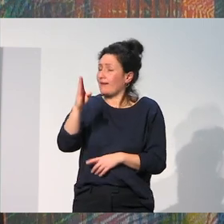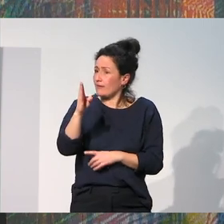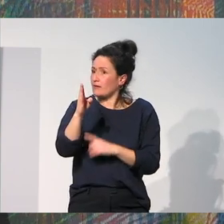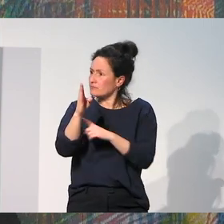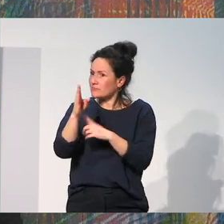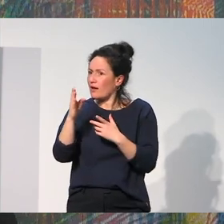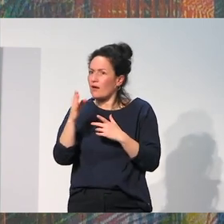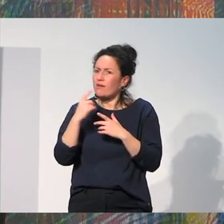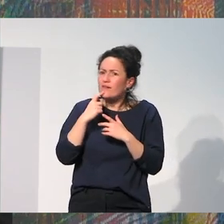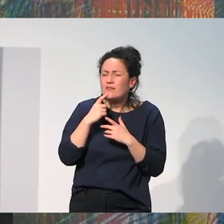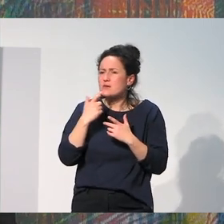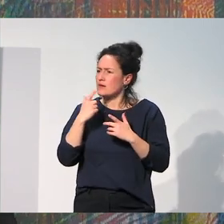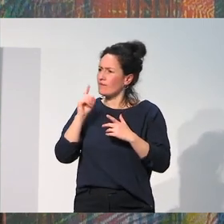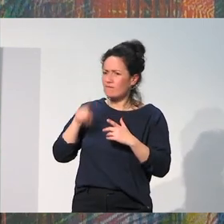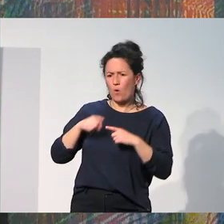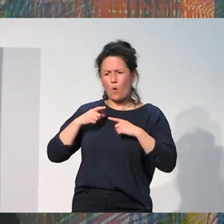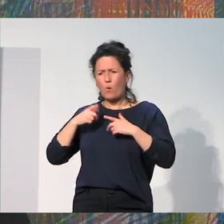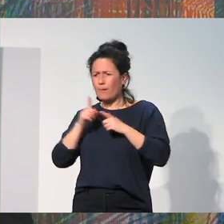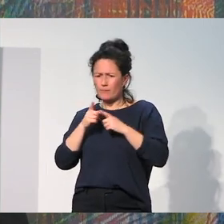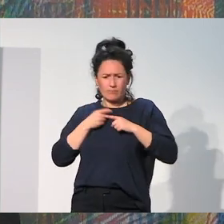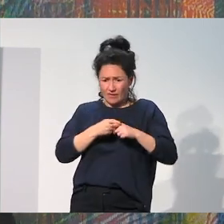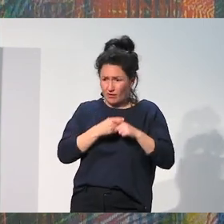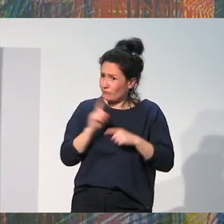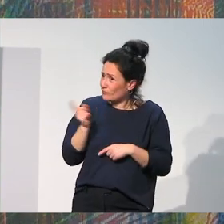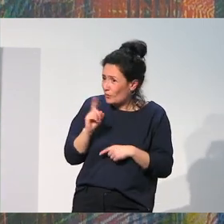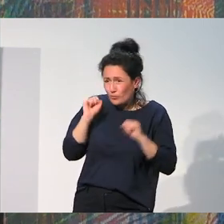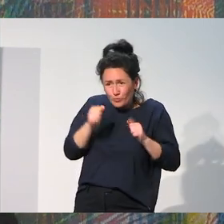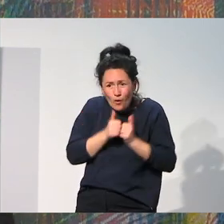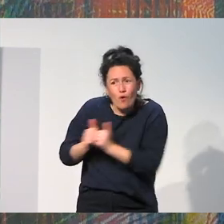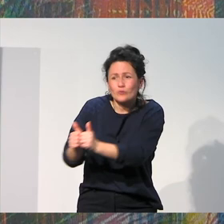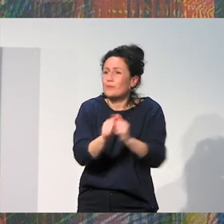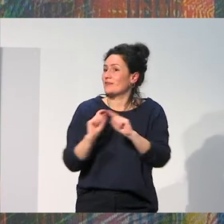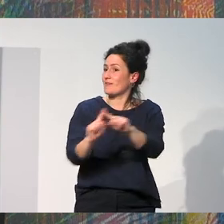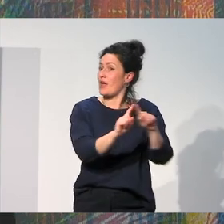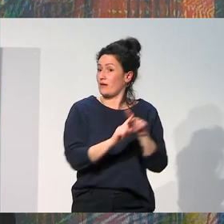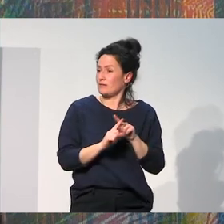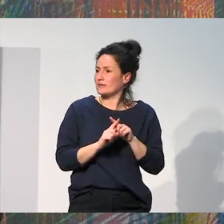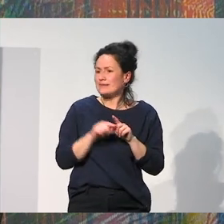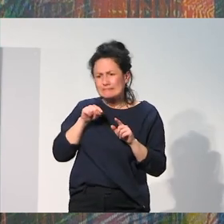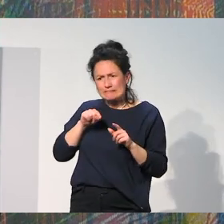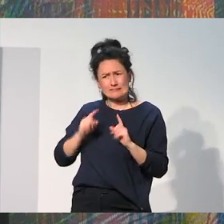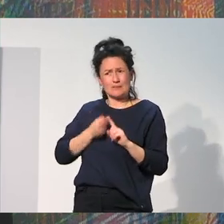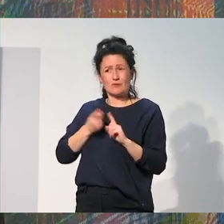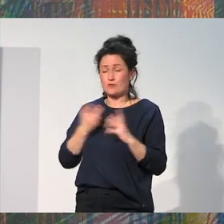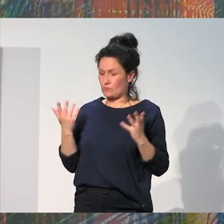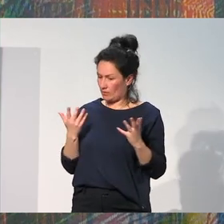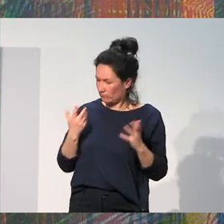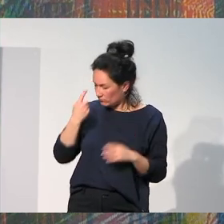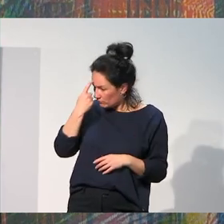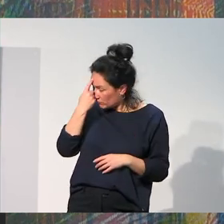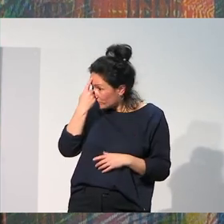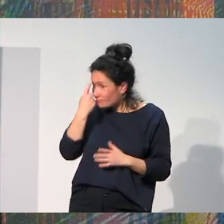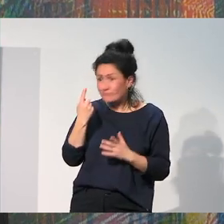partagée. Et je crains que, au bout du compte, si c'est l'éthique de l'identité partagée qui l'emporte sur les différentes